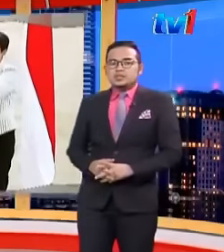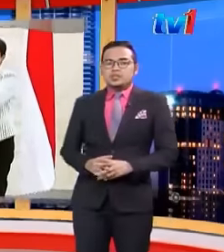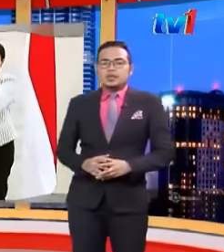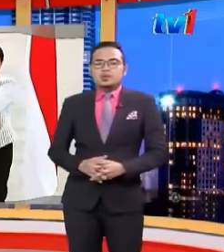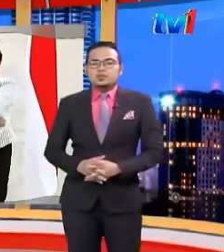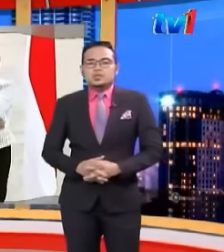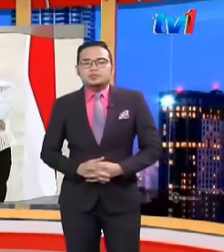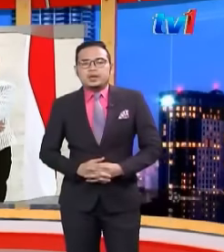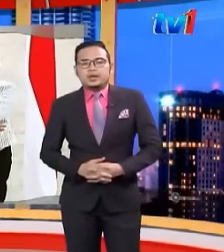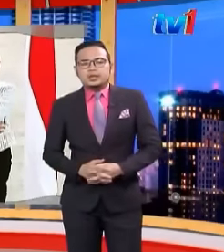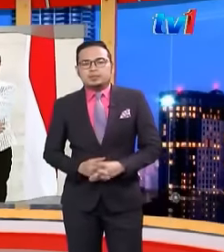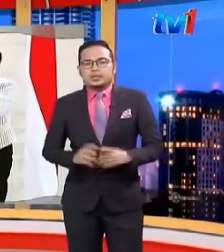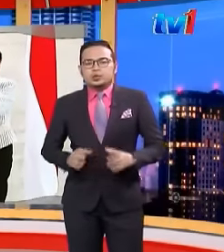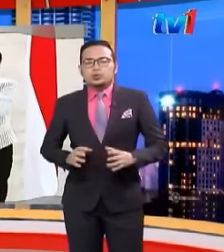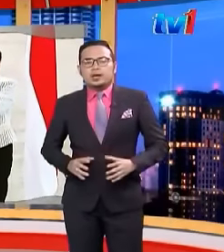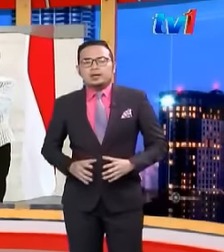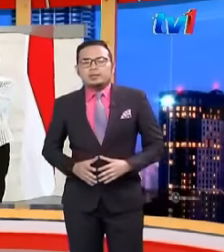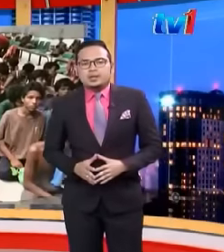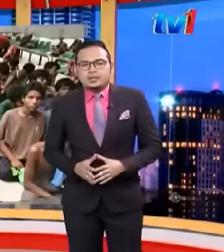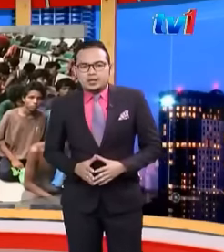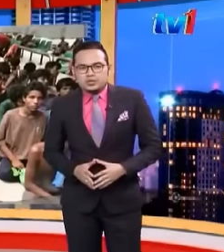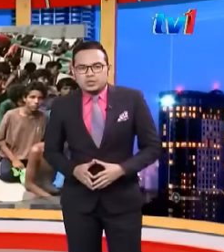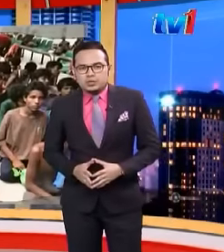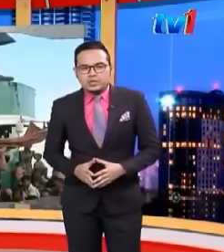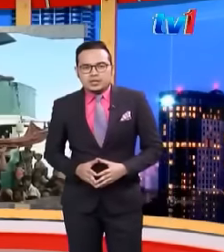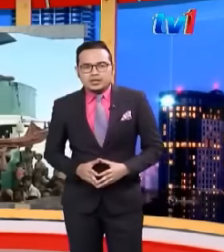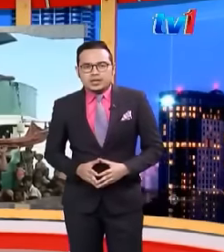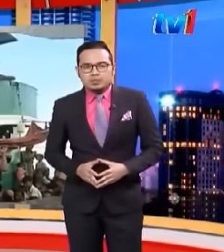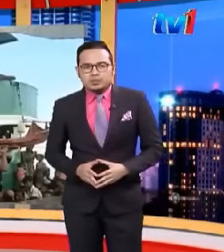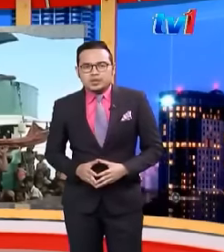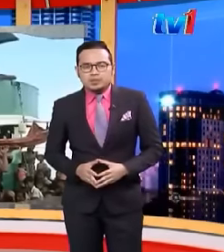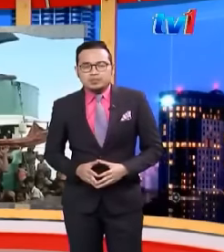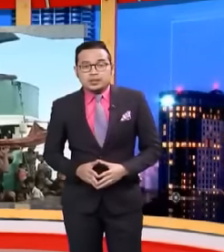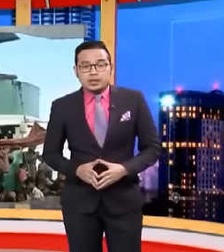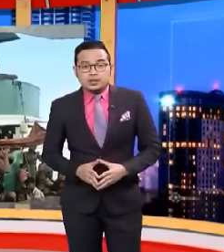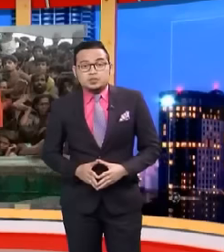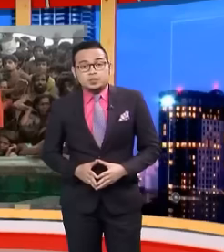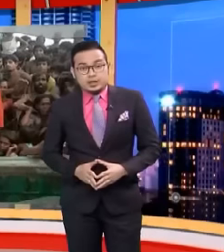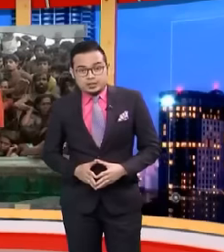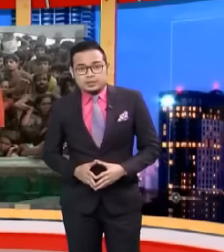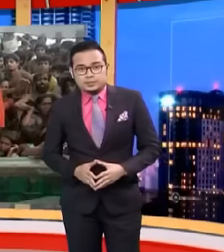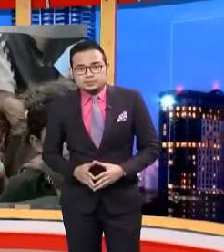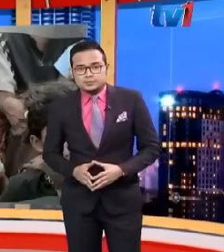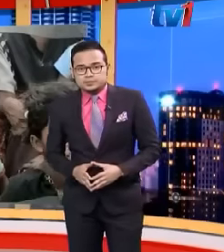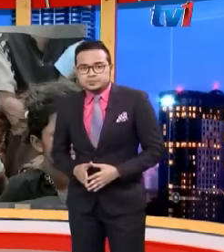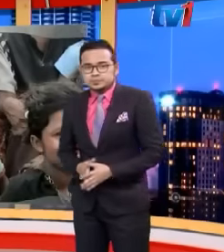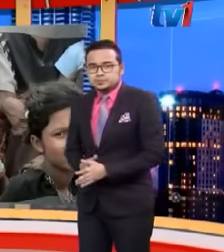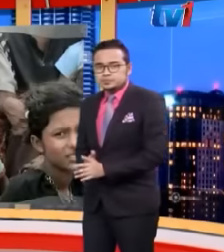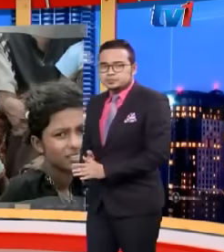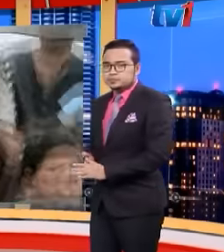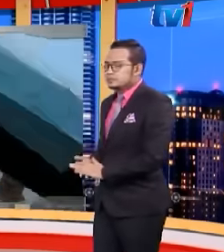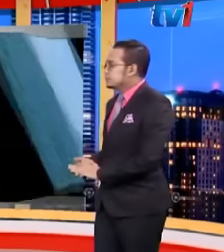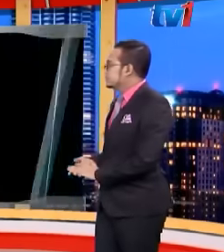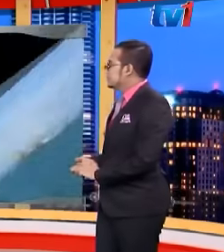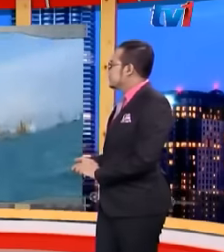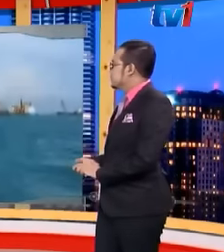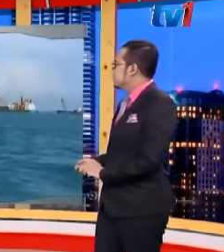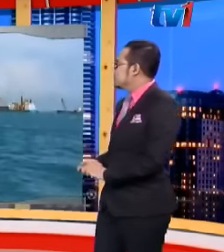Baik, Malaysia dan Indonesia sepakat bantu pelarian Bangladesh dan Rohingya dengan memberi penempatan sementara.